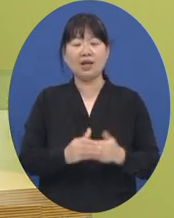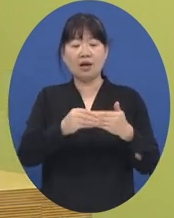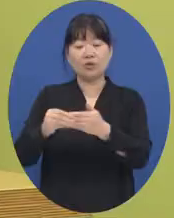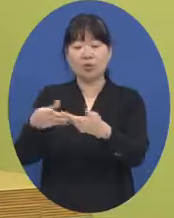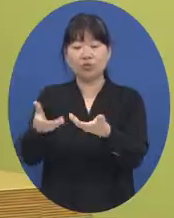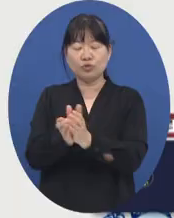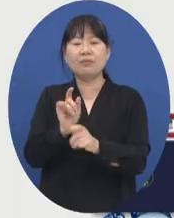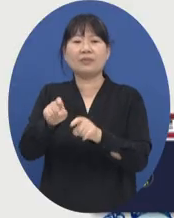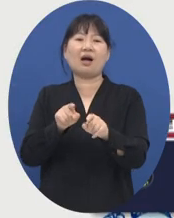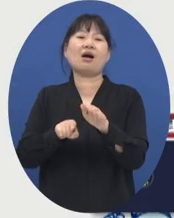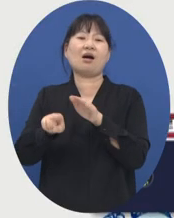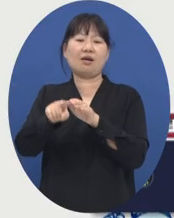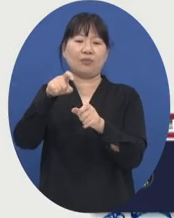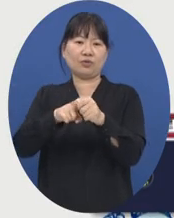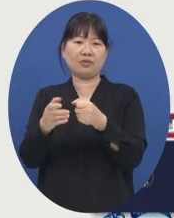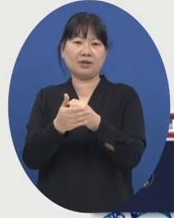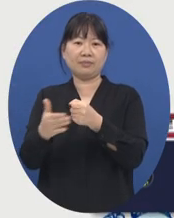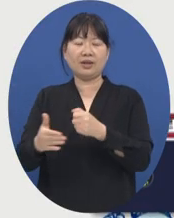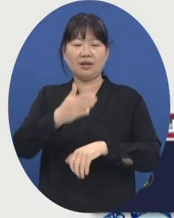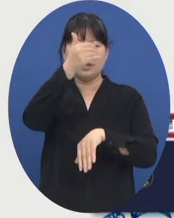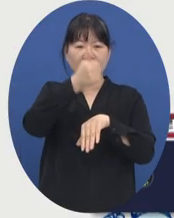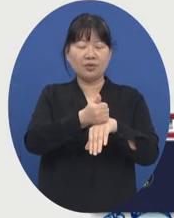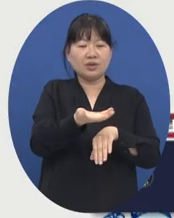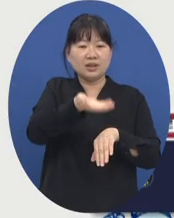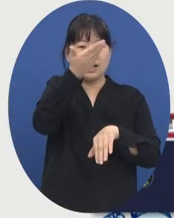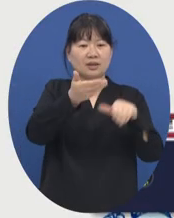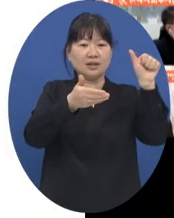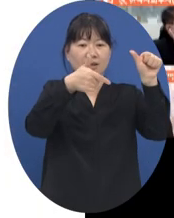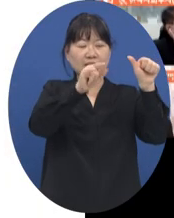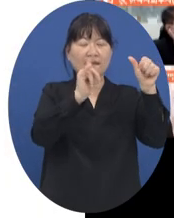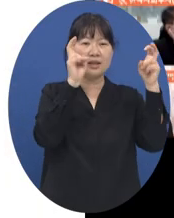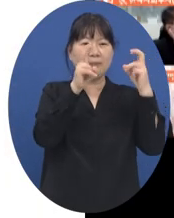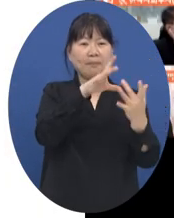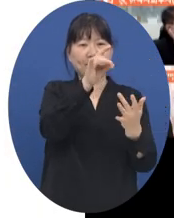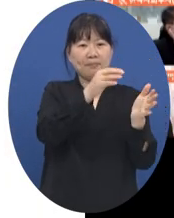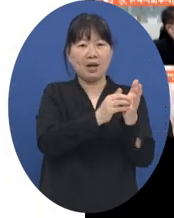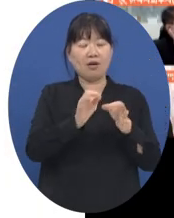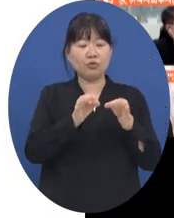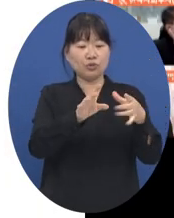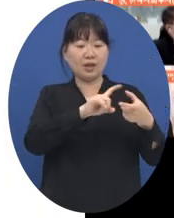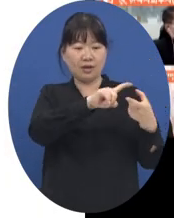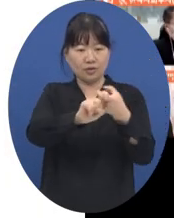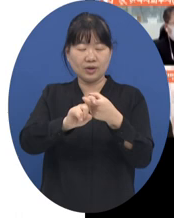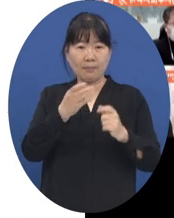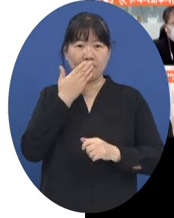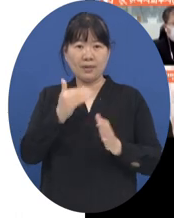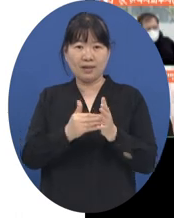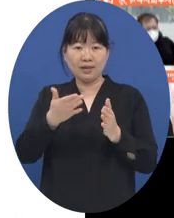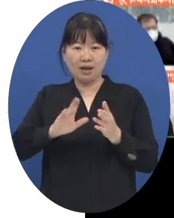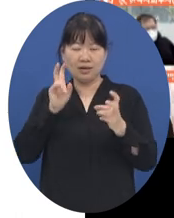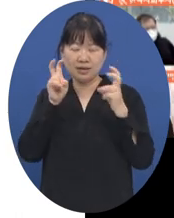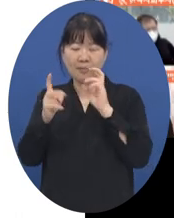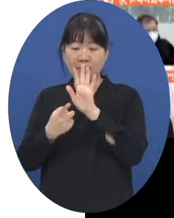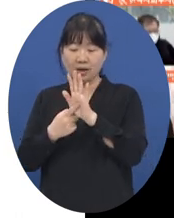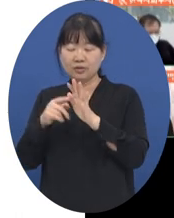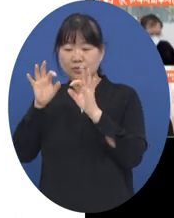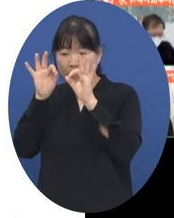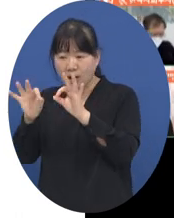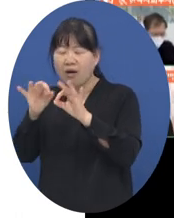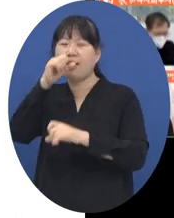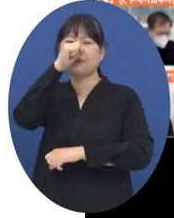그룹으로 나가기 위해서 최종 상위 5개 기업이 선정돼 투자가 연계되는데 기업들 반응도